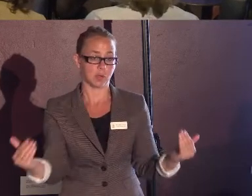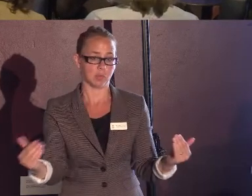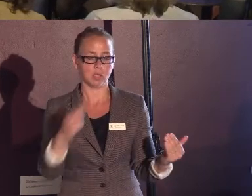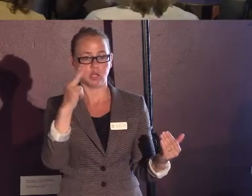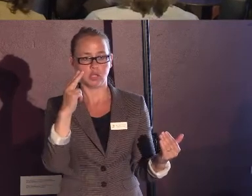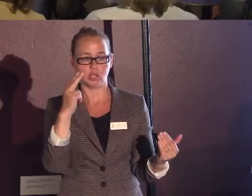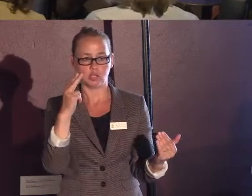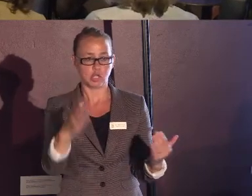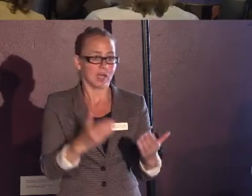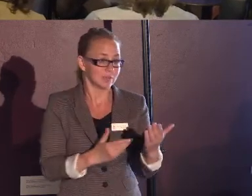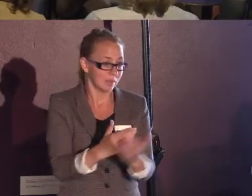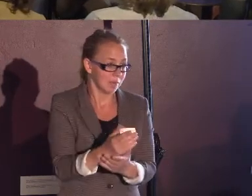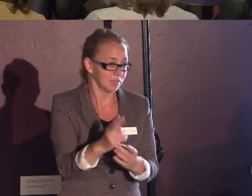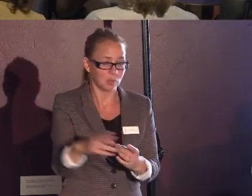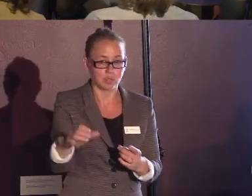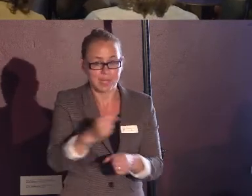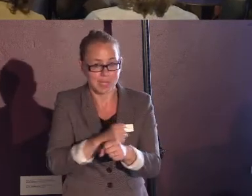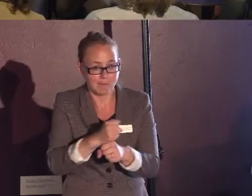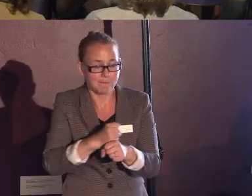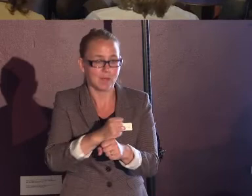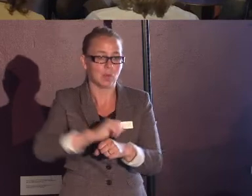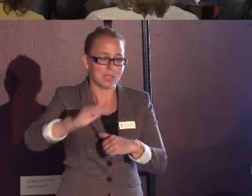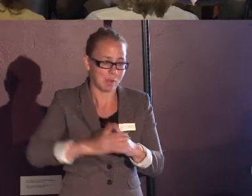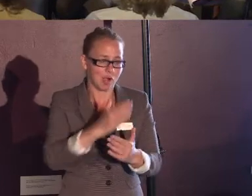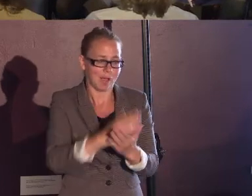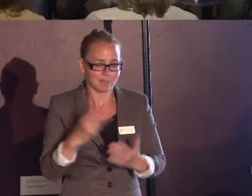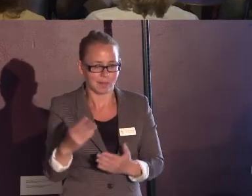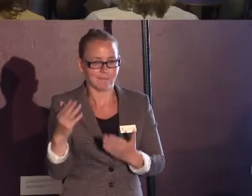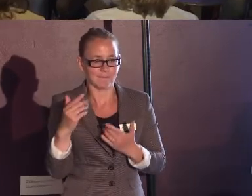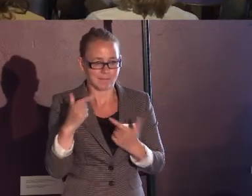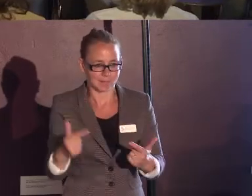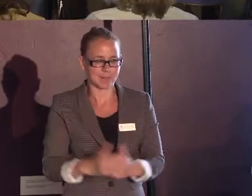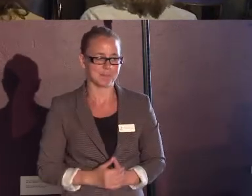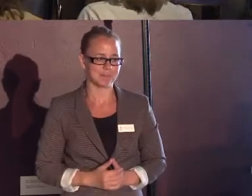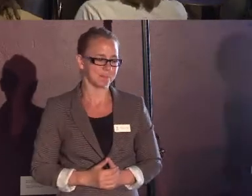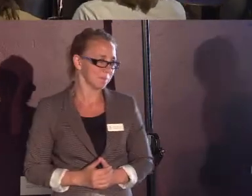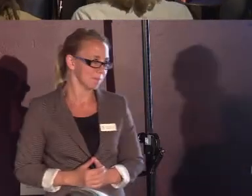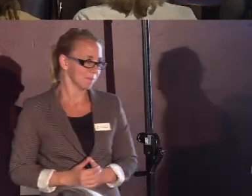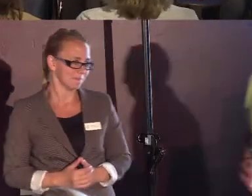nya modeller för samarbete. Så ta en kaffe och kom tillbaka hit in halv tre. Tack så mycket.